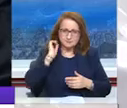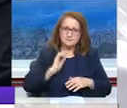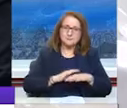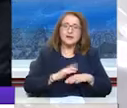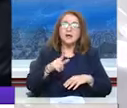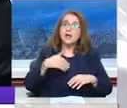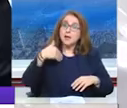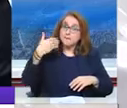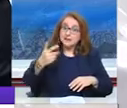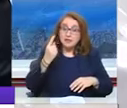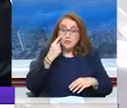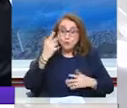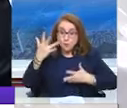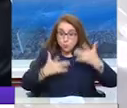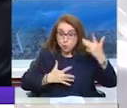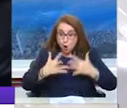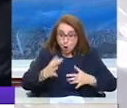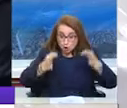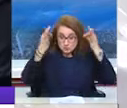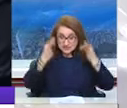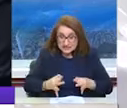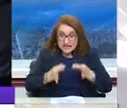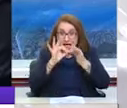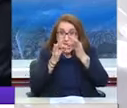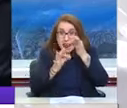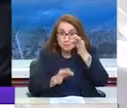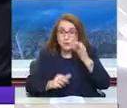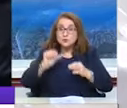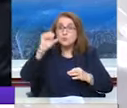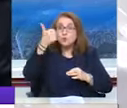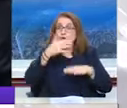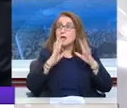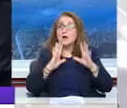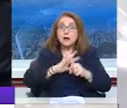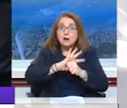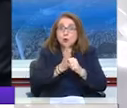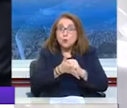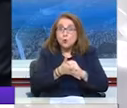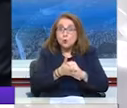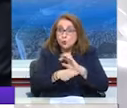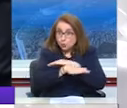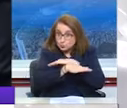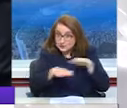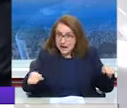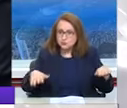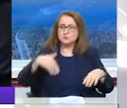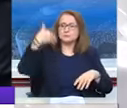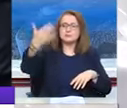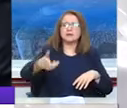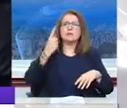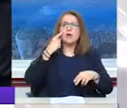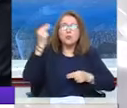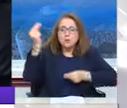με ακρίβεια τη διάρκεια, την έκταση και τις οικονομικές επιπτώσεις της κρίσης. Αυτή η περίοδος